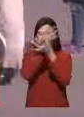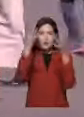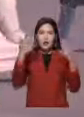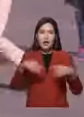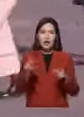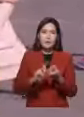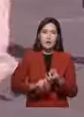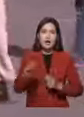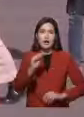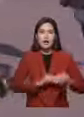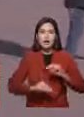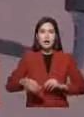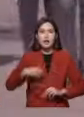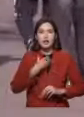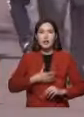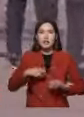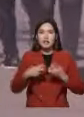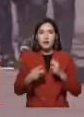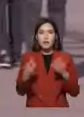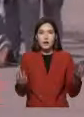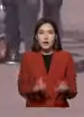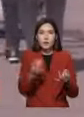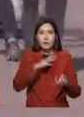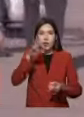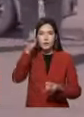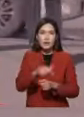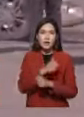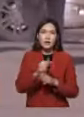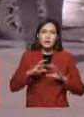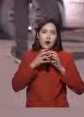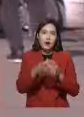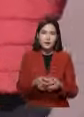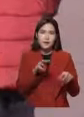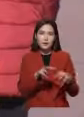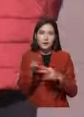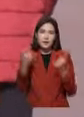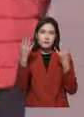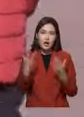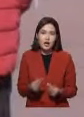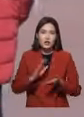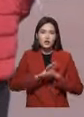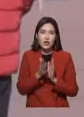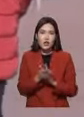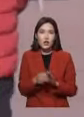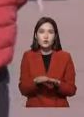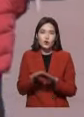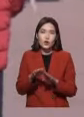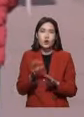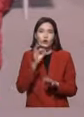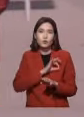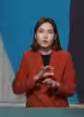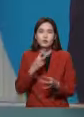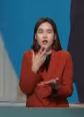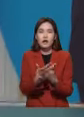байланыс салаларындағы негізгі мәселелер талқылады. Мемлекет басшылары халықаралық ахуалдың қазіргі жағдайы мен даму перспективалары жөнінде